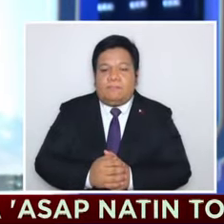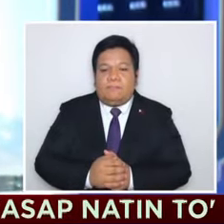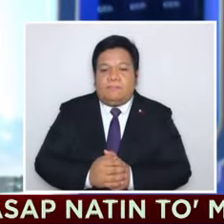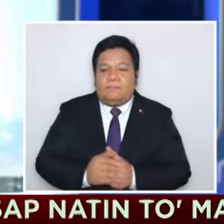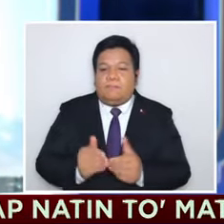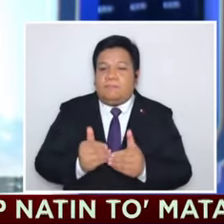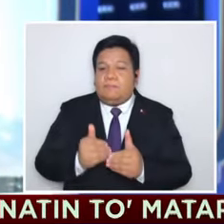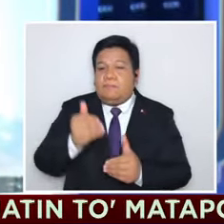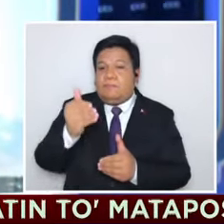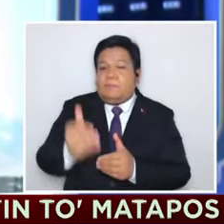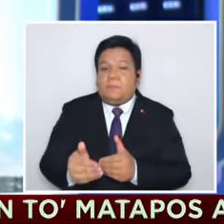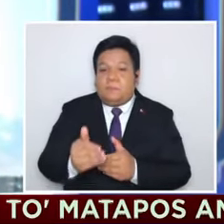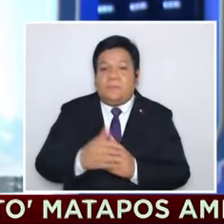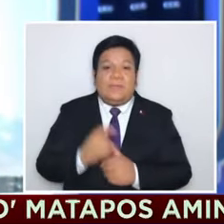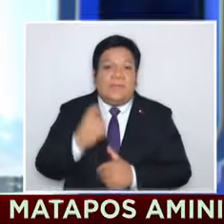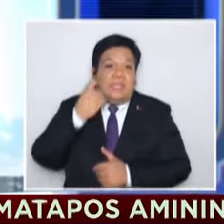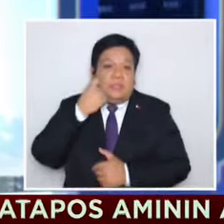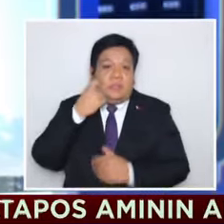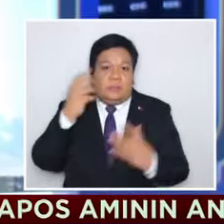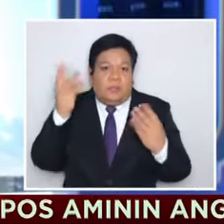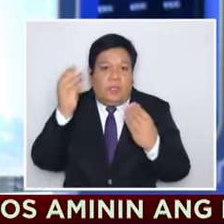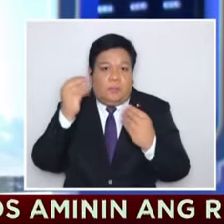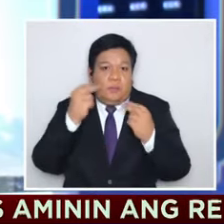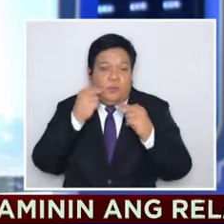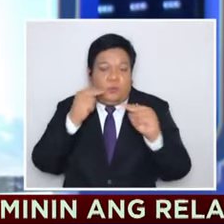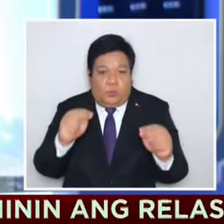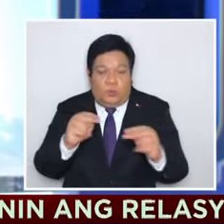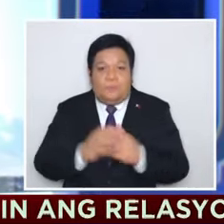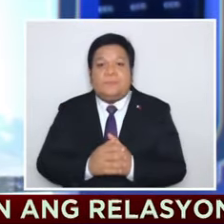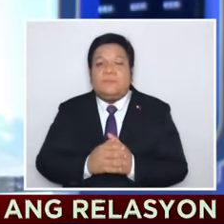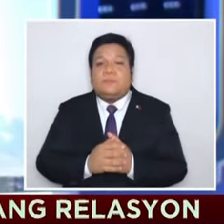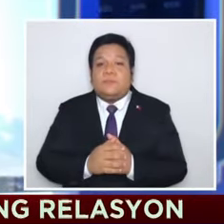Samantala, sa kapapasok pong balita, ipinagpaliban muna.